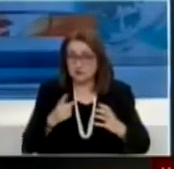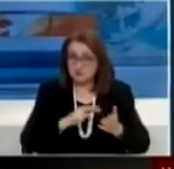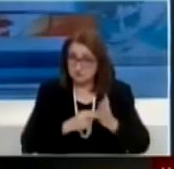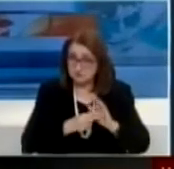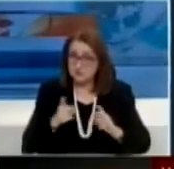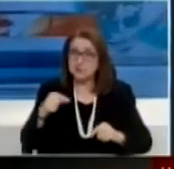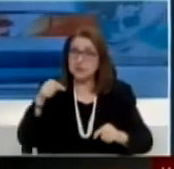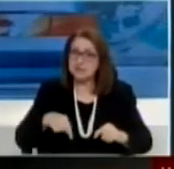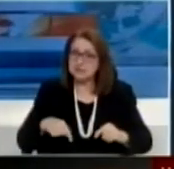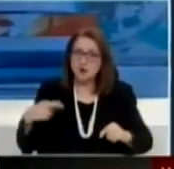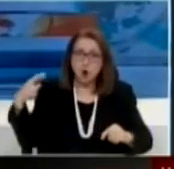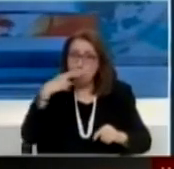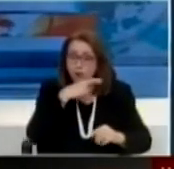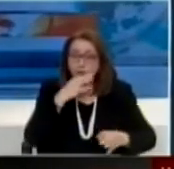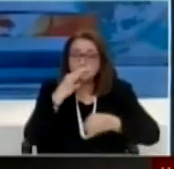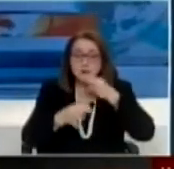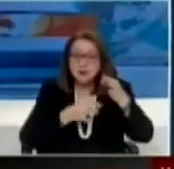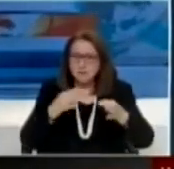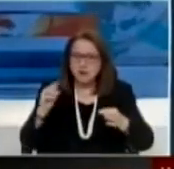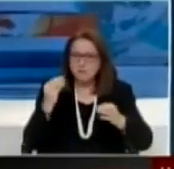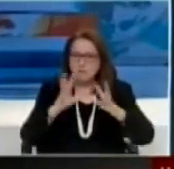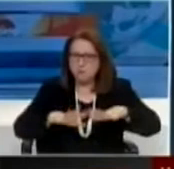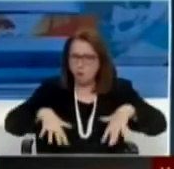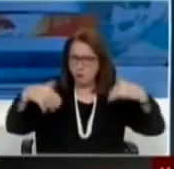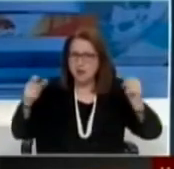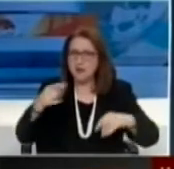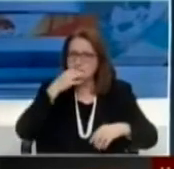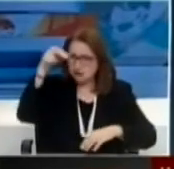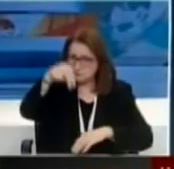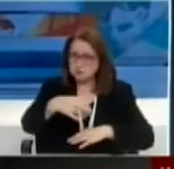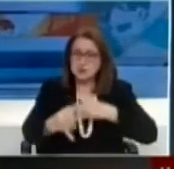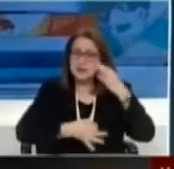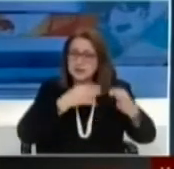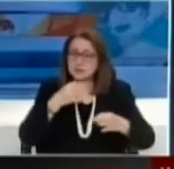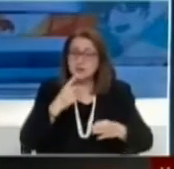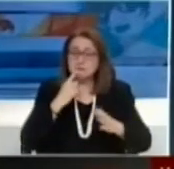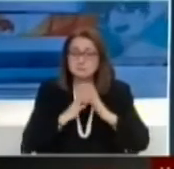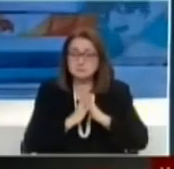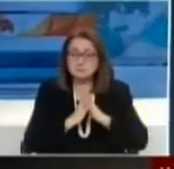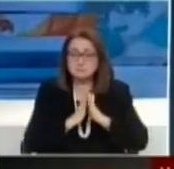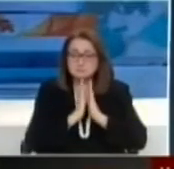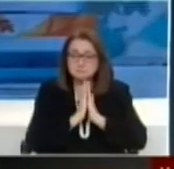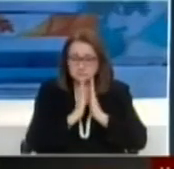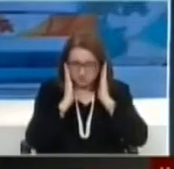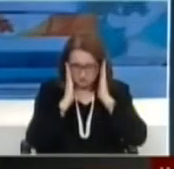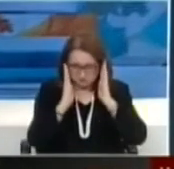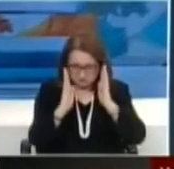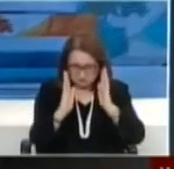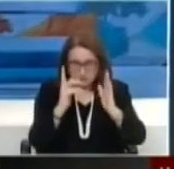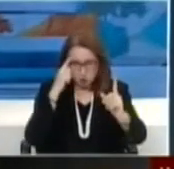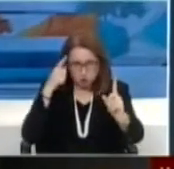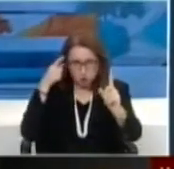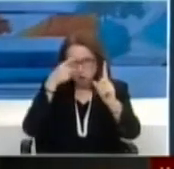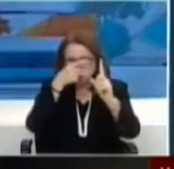την Ολομέλεια της Βουλής. Γιατί με επιμονή, με πειθαρχία και συνέπεια πάνω απ' όλα, μπορούμε να πετύχουμε το στόχο μας, μπορούμε